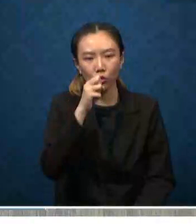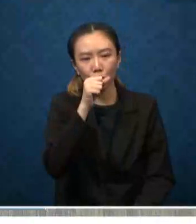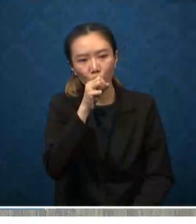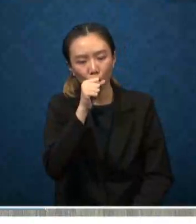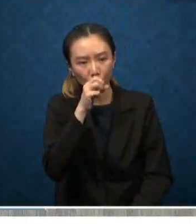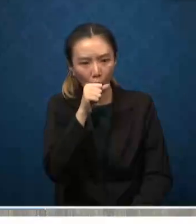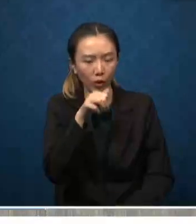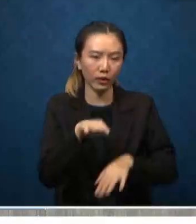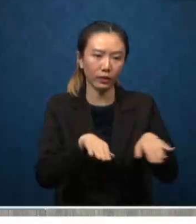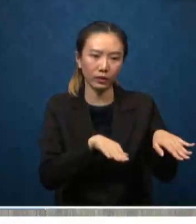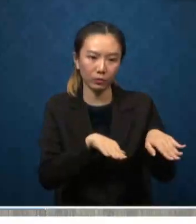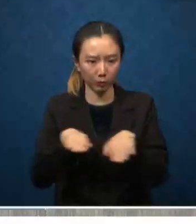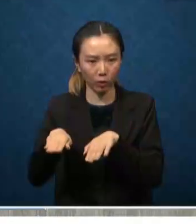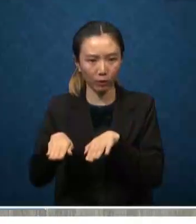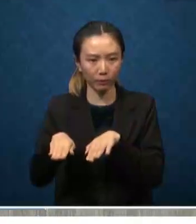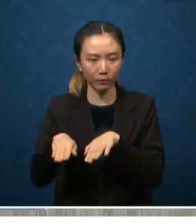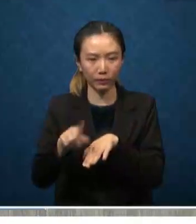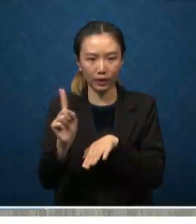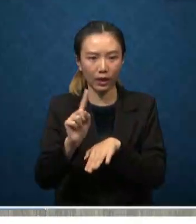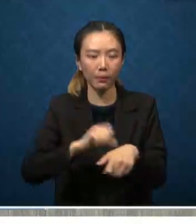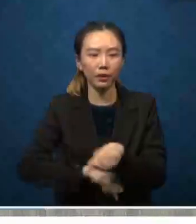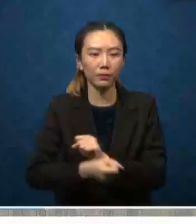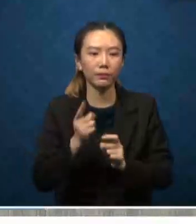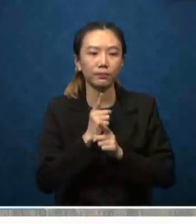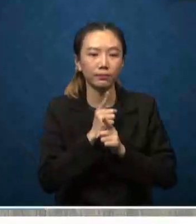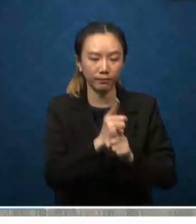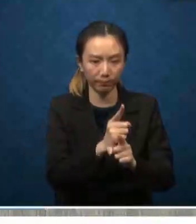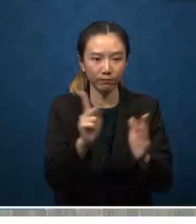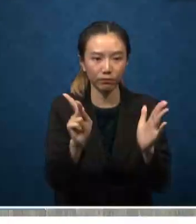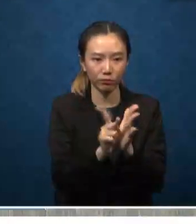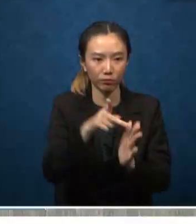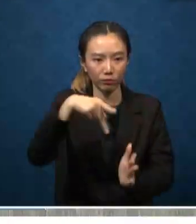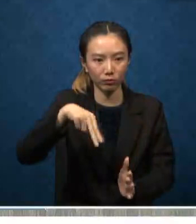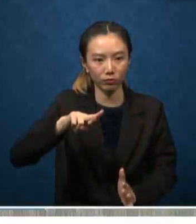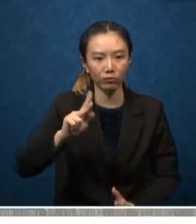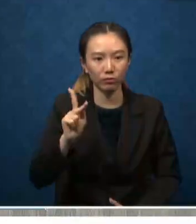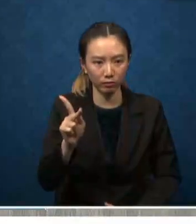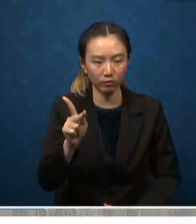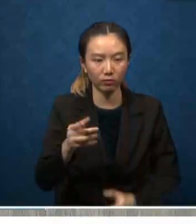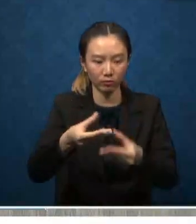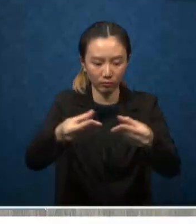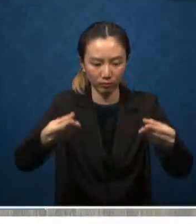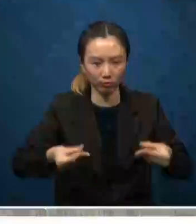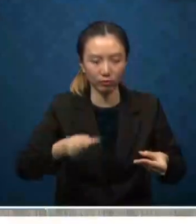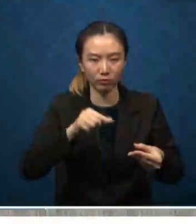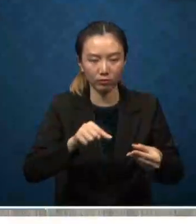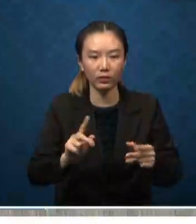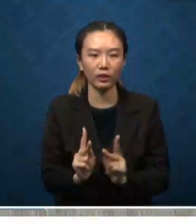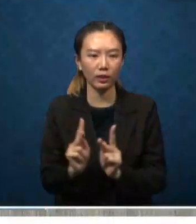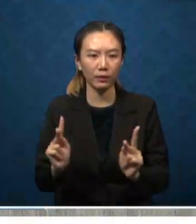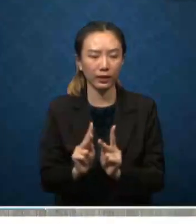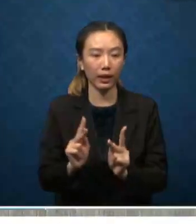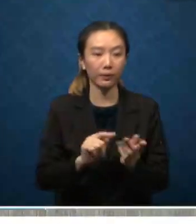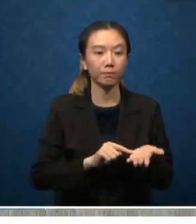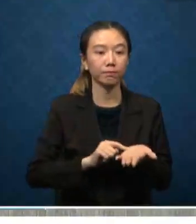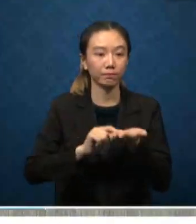ความพร้อมในการปฏิบัติหน้าที่ตามพระราชกำหนดนี้คณะกรรมาธิการจึงขอเสน